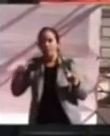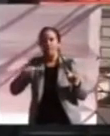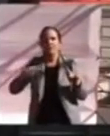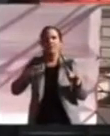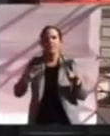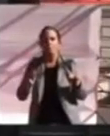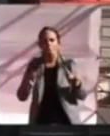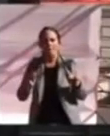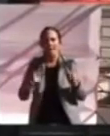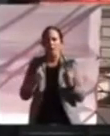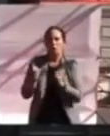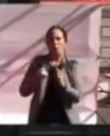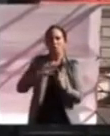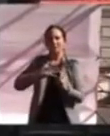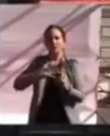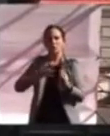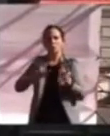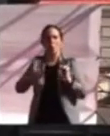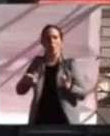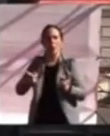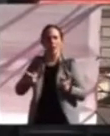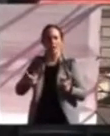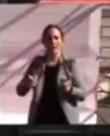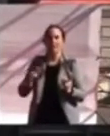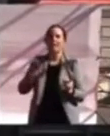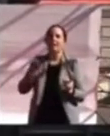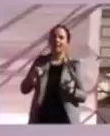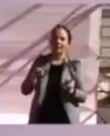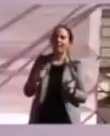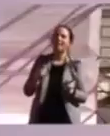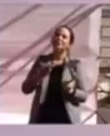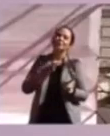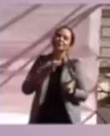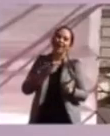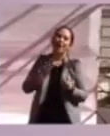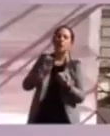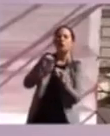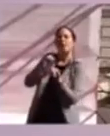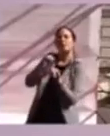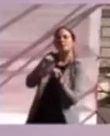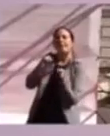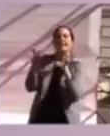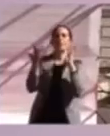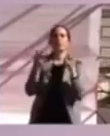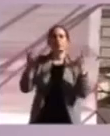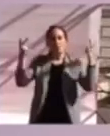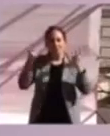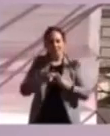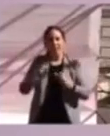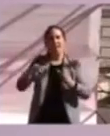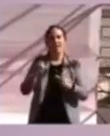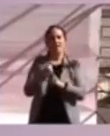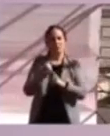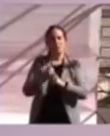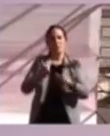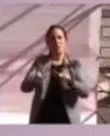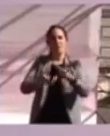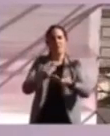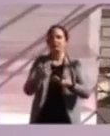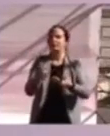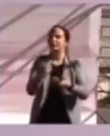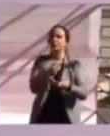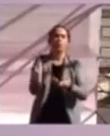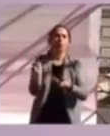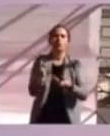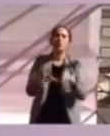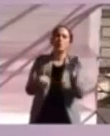e questo elemento se la vogliamo una rivoluzione da fare proprio in questa direzione non solo facendo la legge sulla non autosufficienza ma non